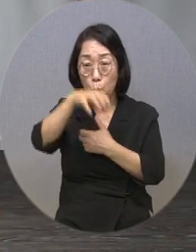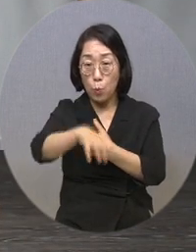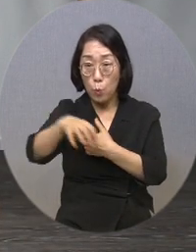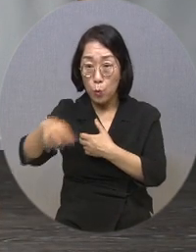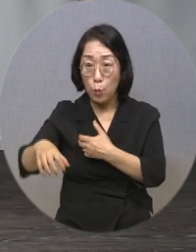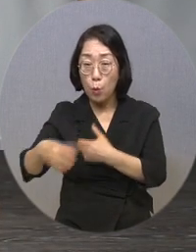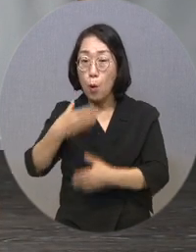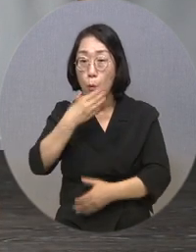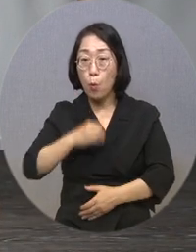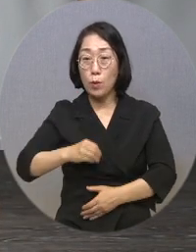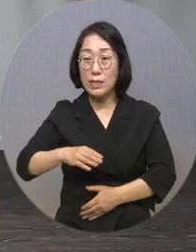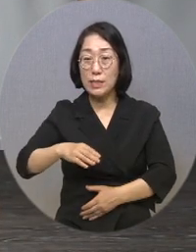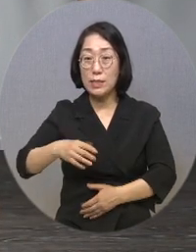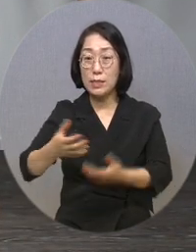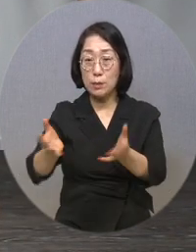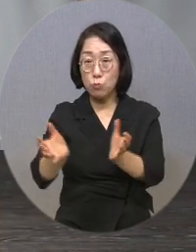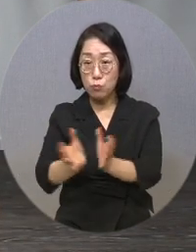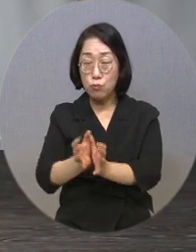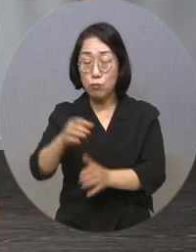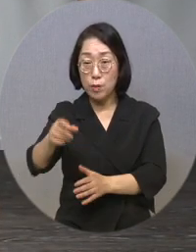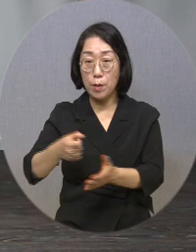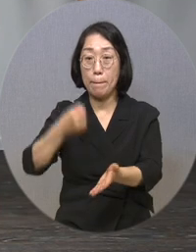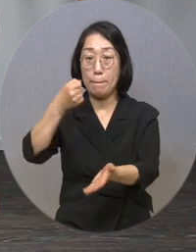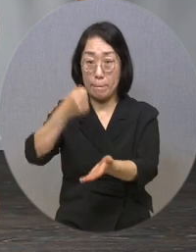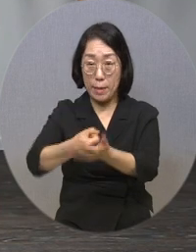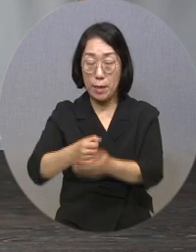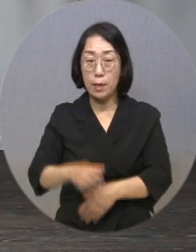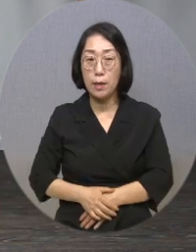보건복지부로부터 선정이 돼서 지금 고양시 명지병원에